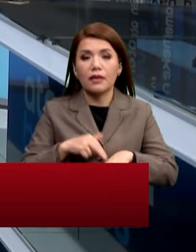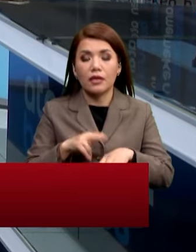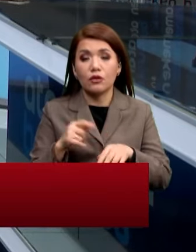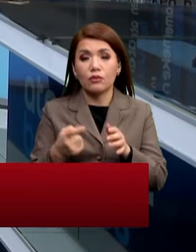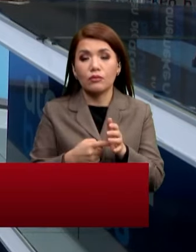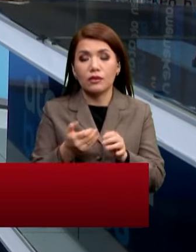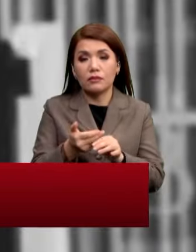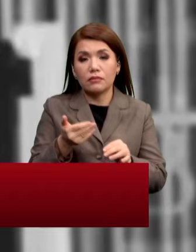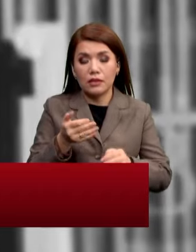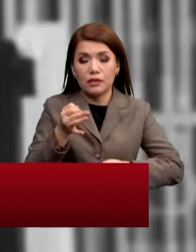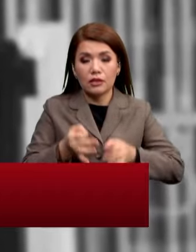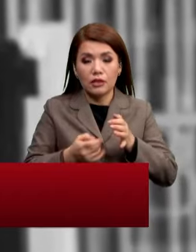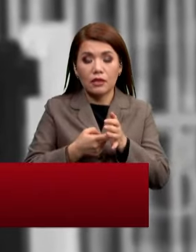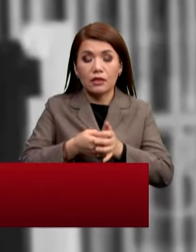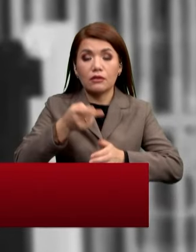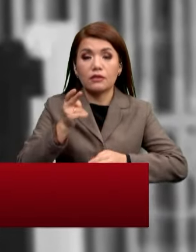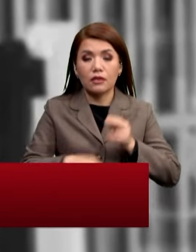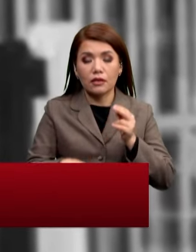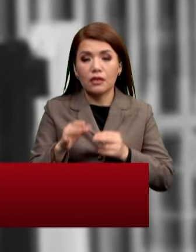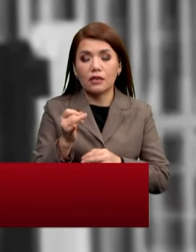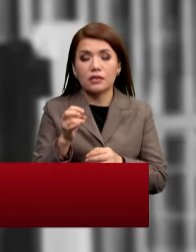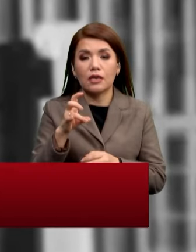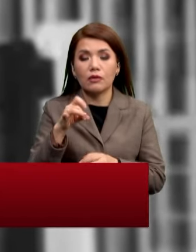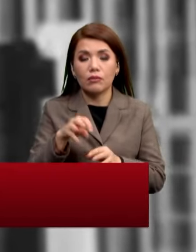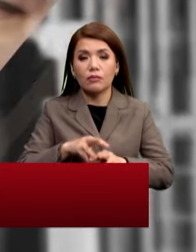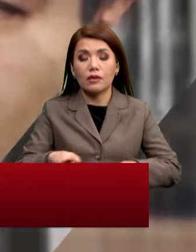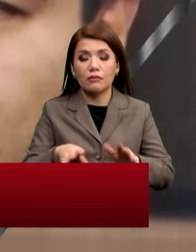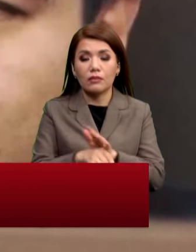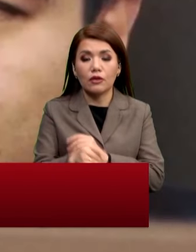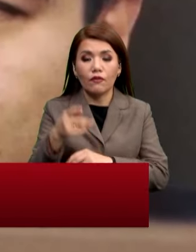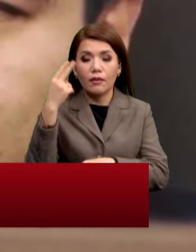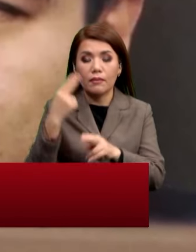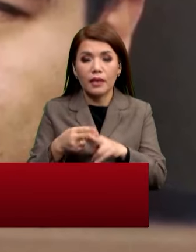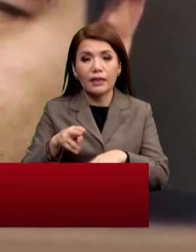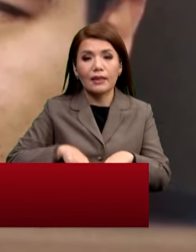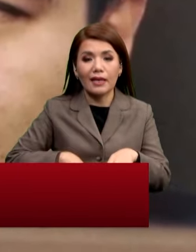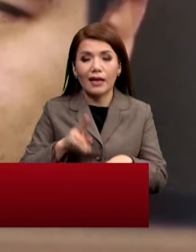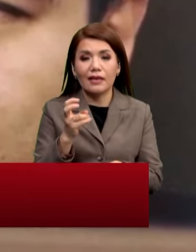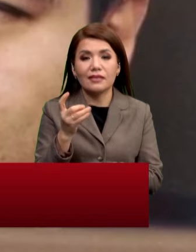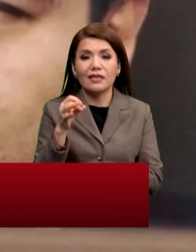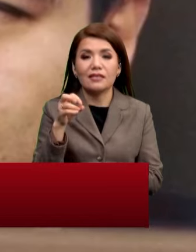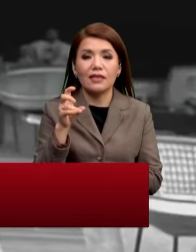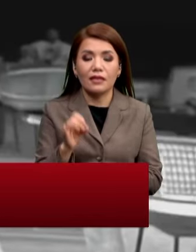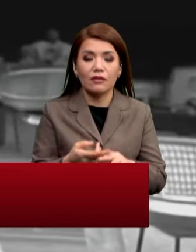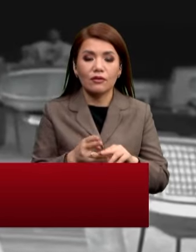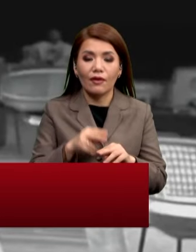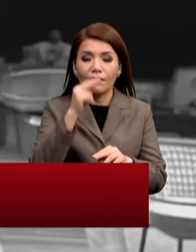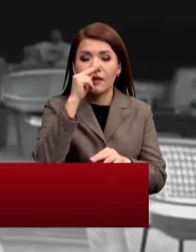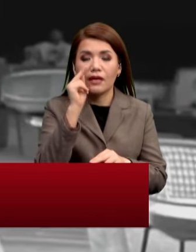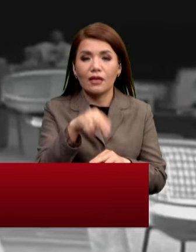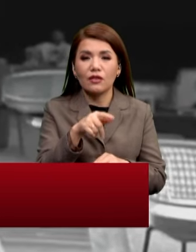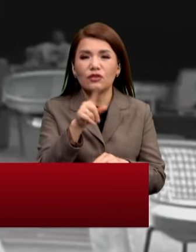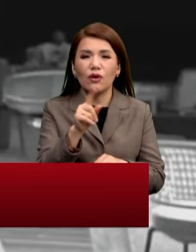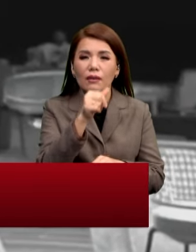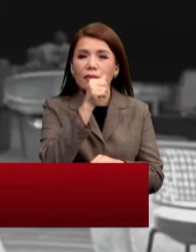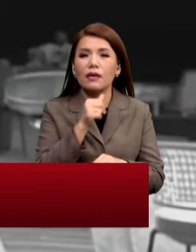завершил досудебное расследование по делу экс-министра нацэкономики, а также его брата, директора гастроцентра. Его обвиняют в укрывательстве